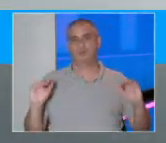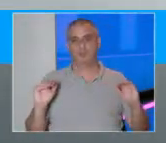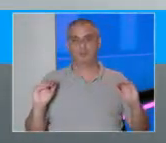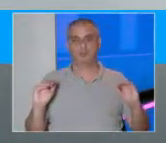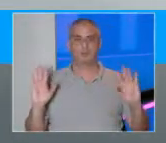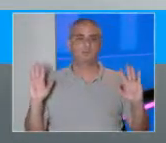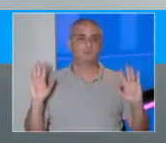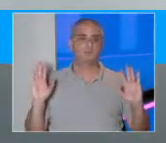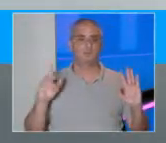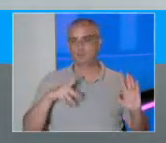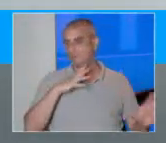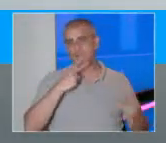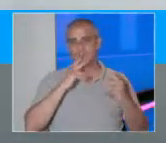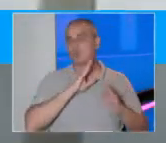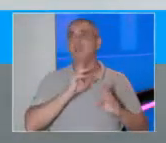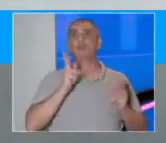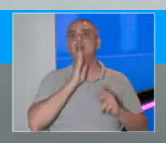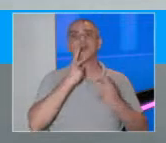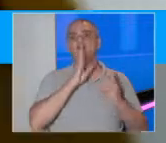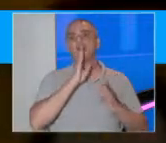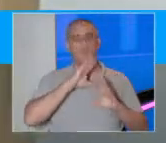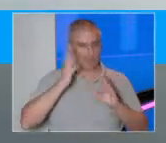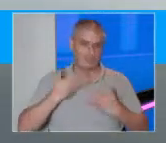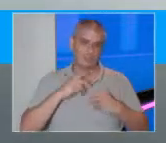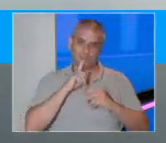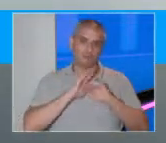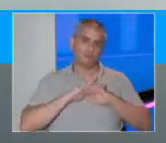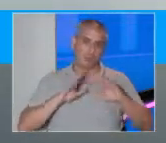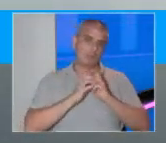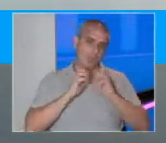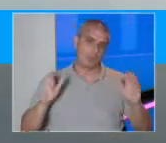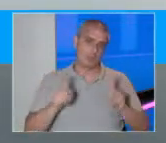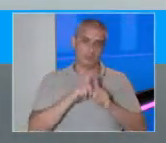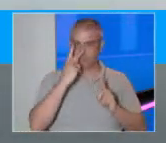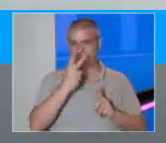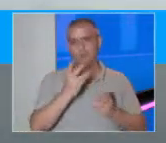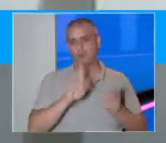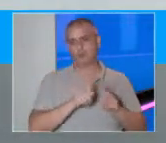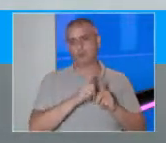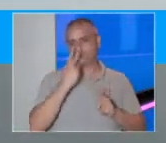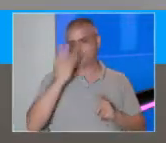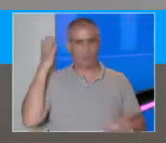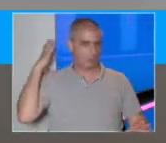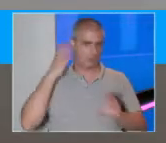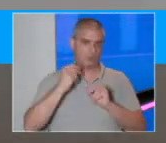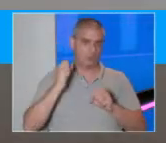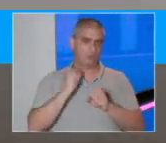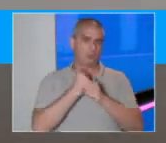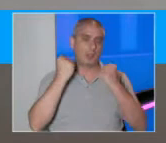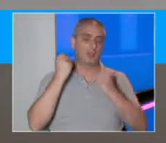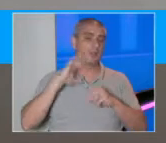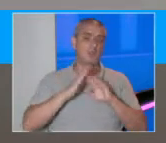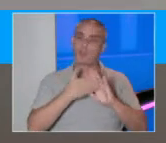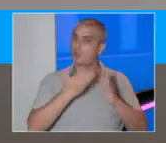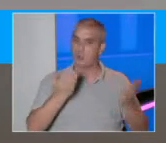אני לא יודע אם זה יפתור את כל הבעיות לנצח, אבל זה יביא שקט ארוך, כמו שראינו, לפחות כמו שראינו בצוק איתן. כל